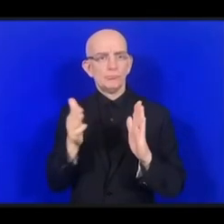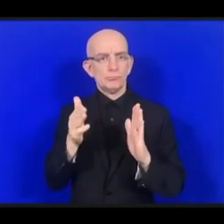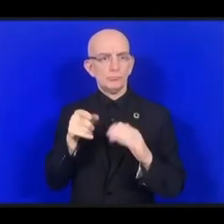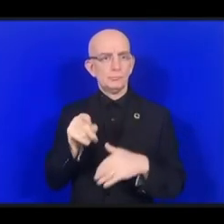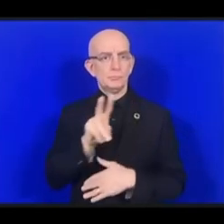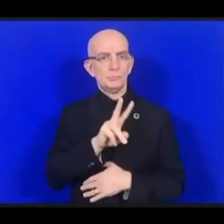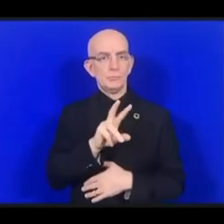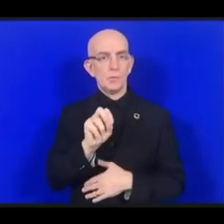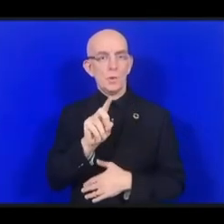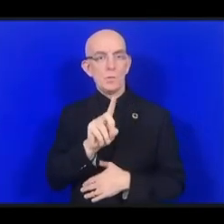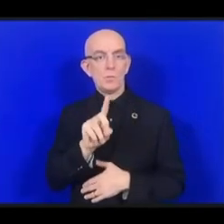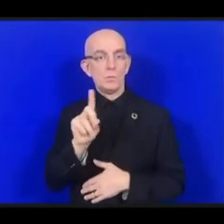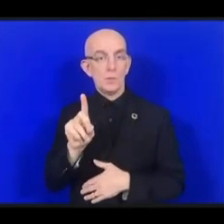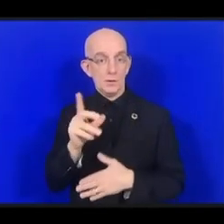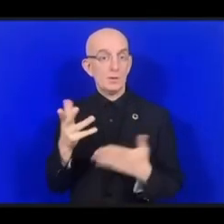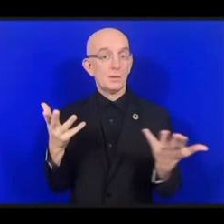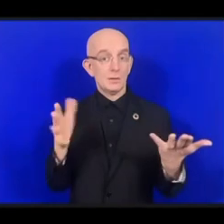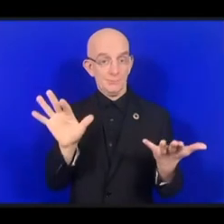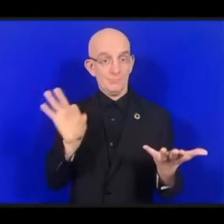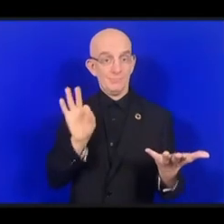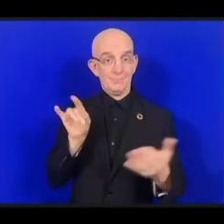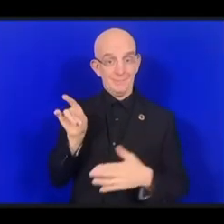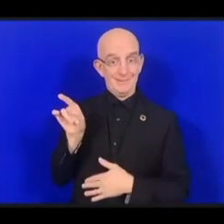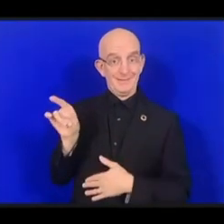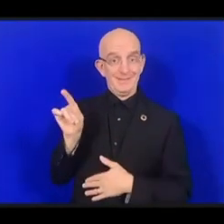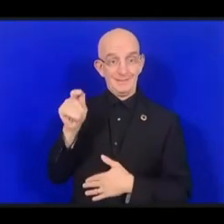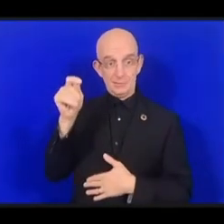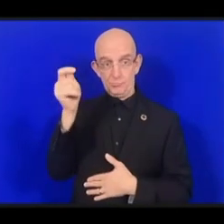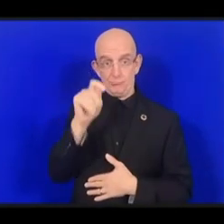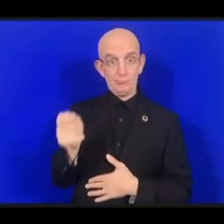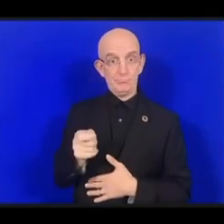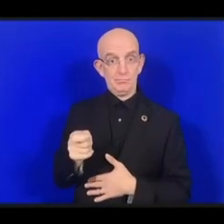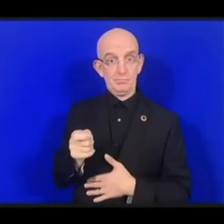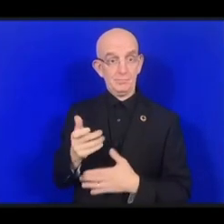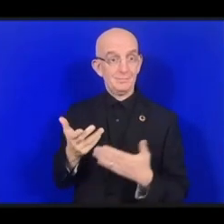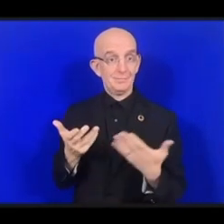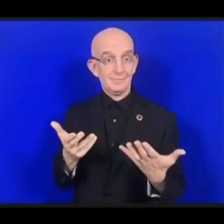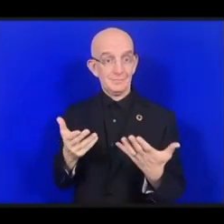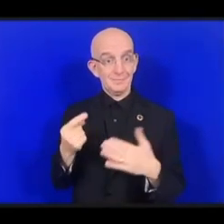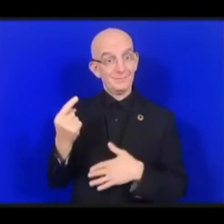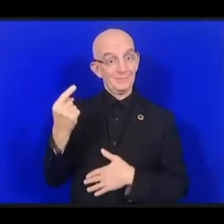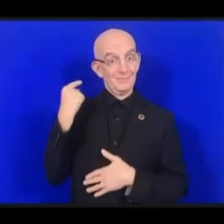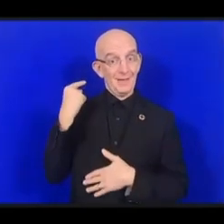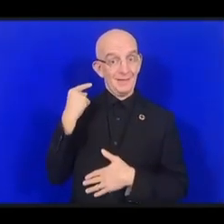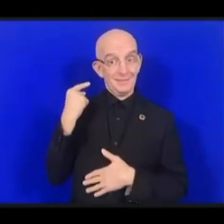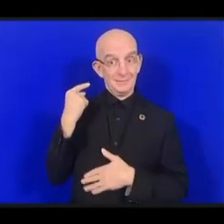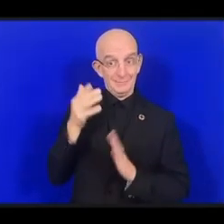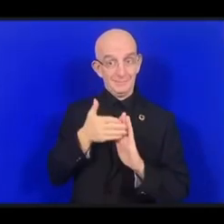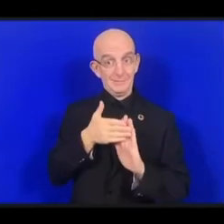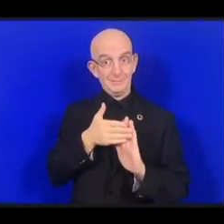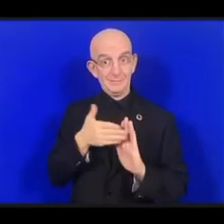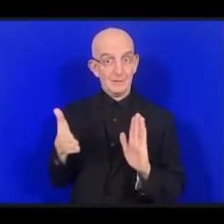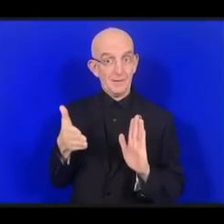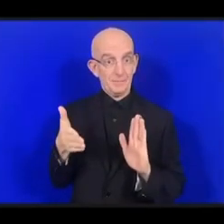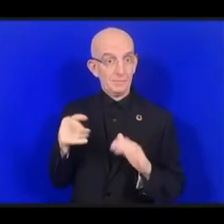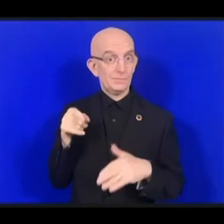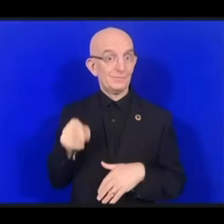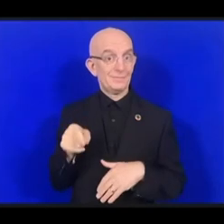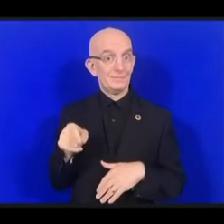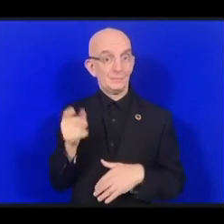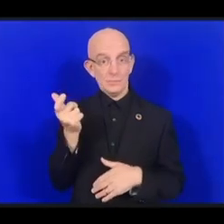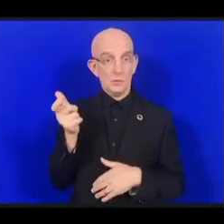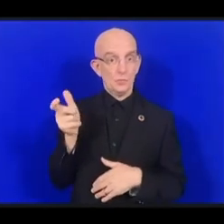えもう絆という言葉は先ほど申し上げました友情の絆とか夫婦の